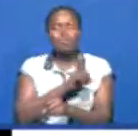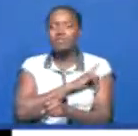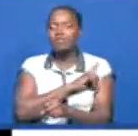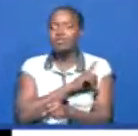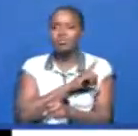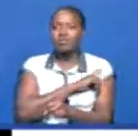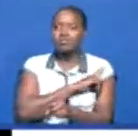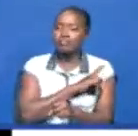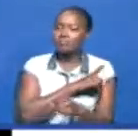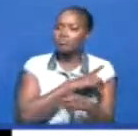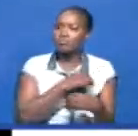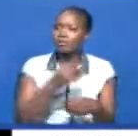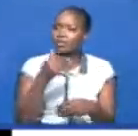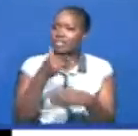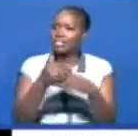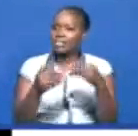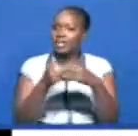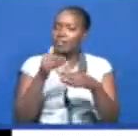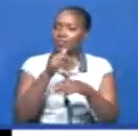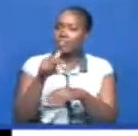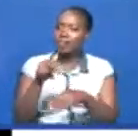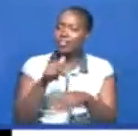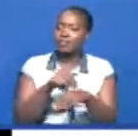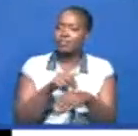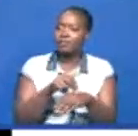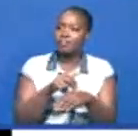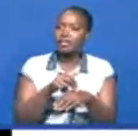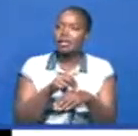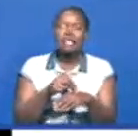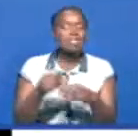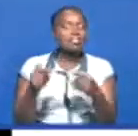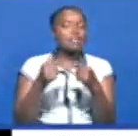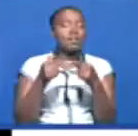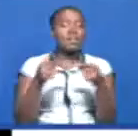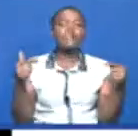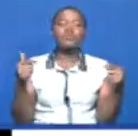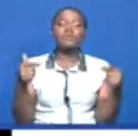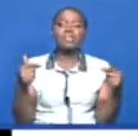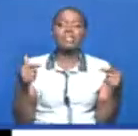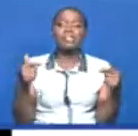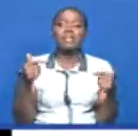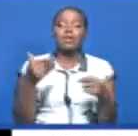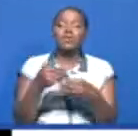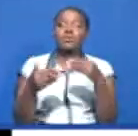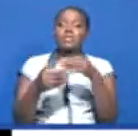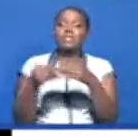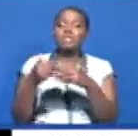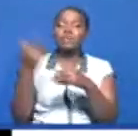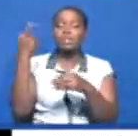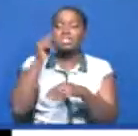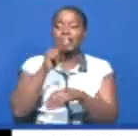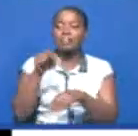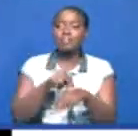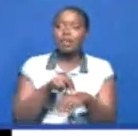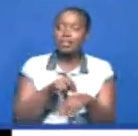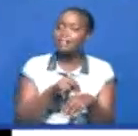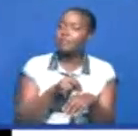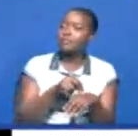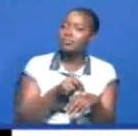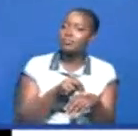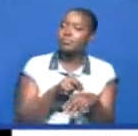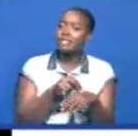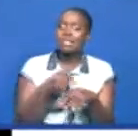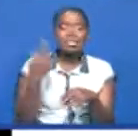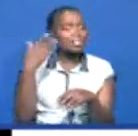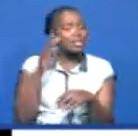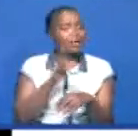uvivu tujenge taifa uvivu ndio adui ujenzi wa taifa